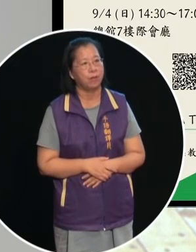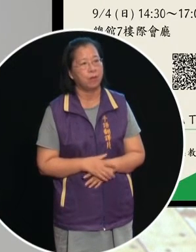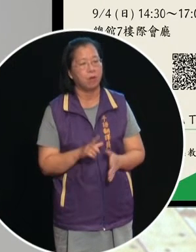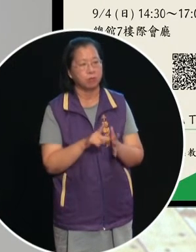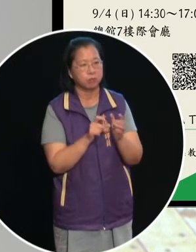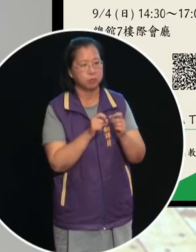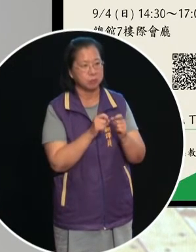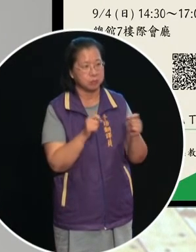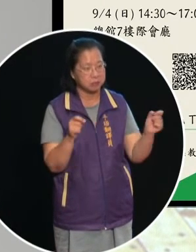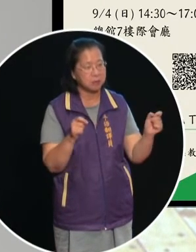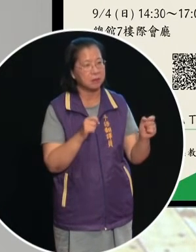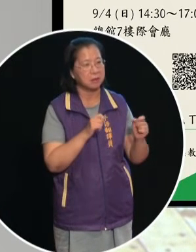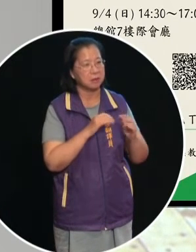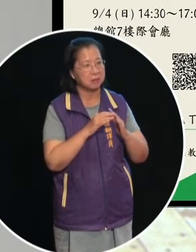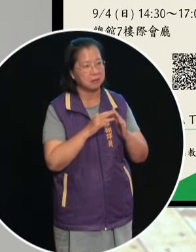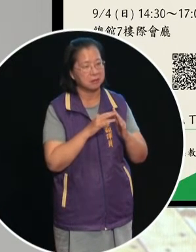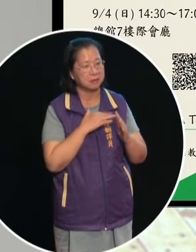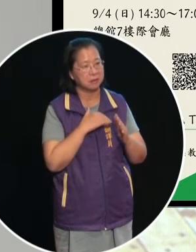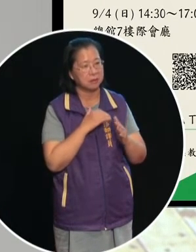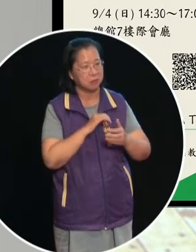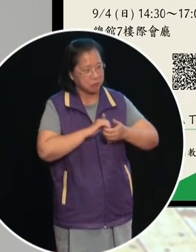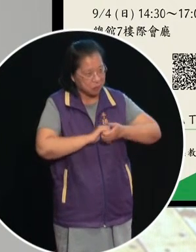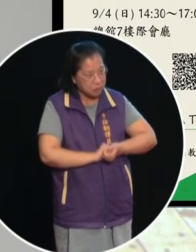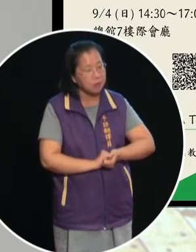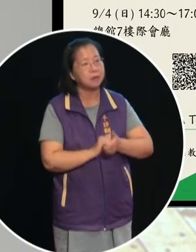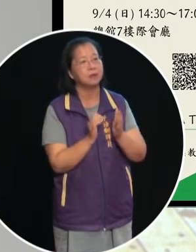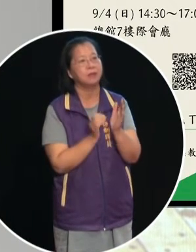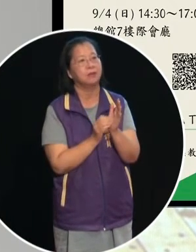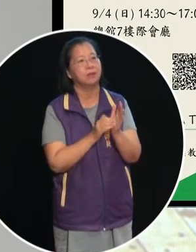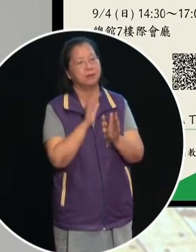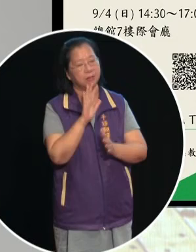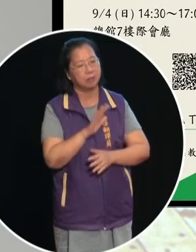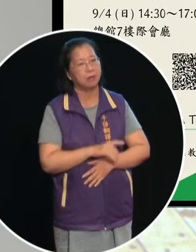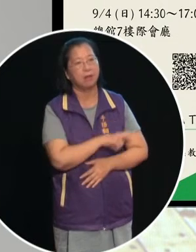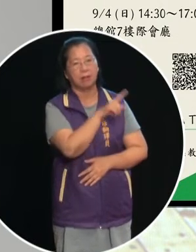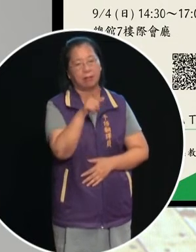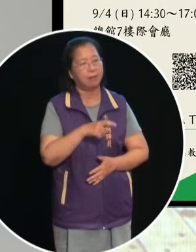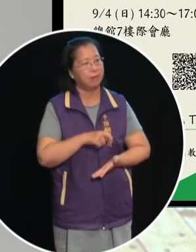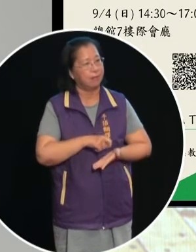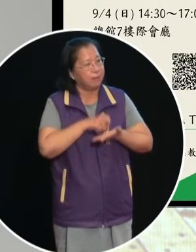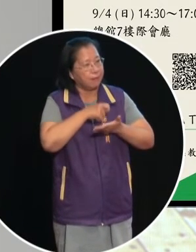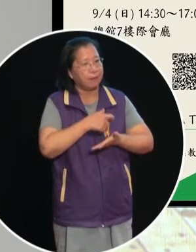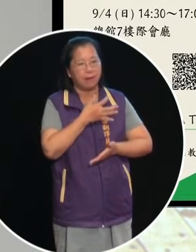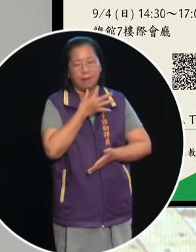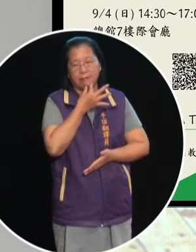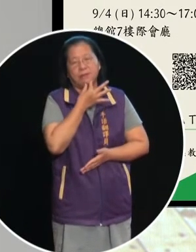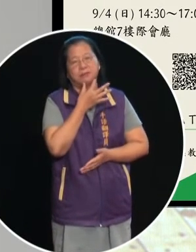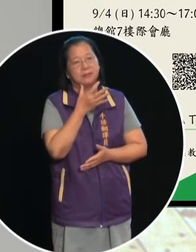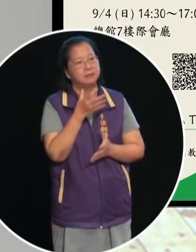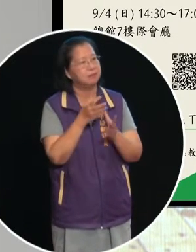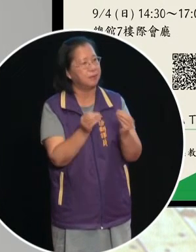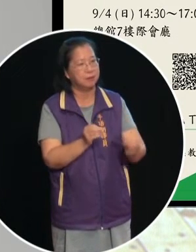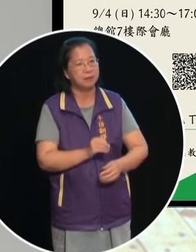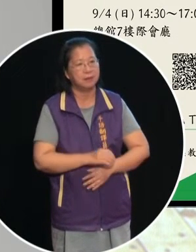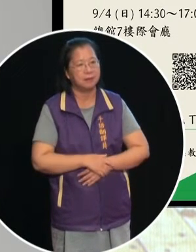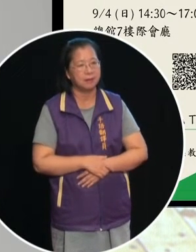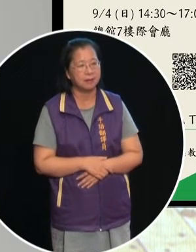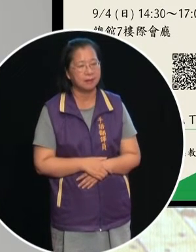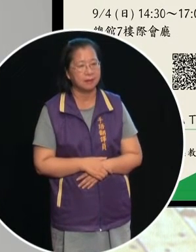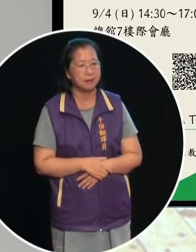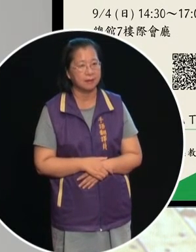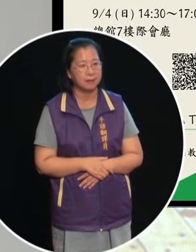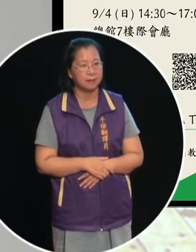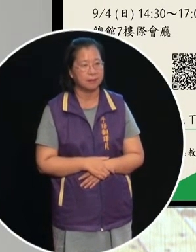期的战略已经定下来了，所以呢，这部分是不用担心。